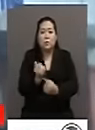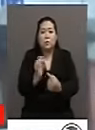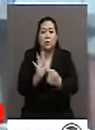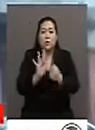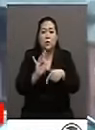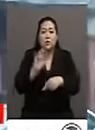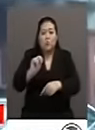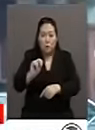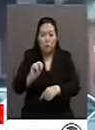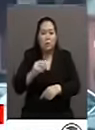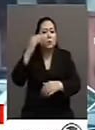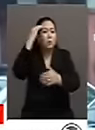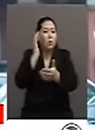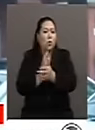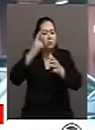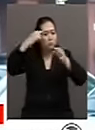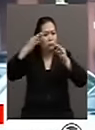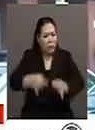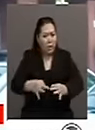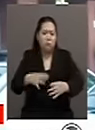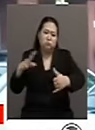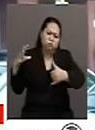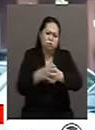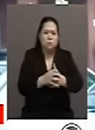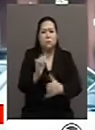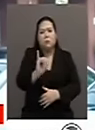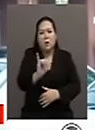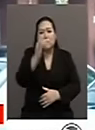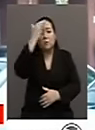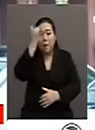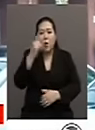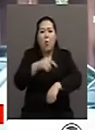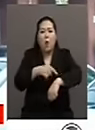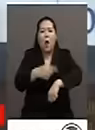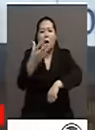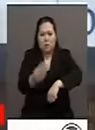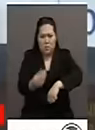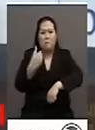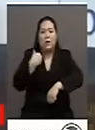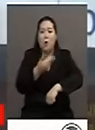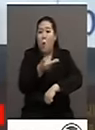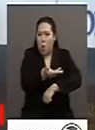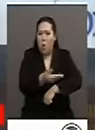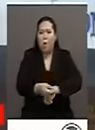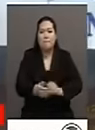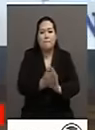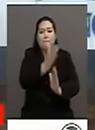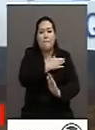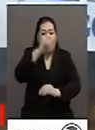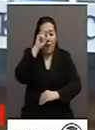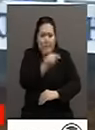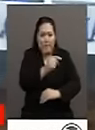กเข้าไปจับกุมตัวพระธรรมชโยที่วัดพระธรรมกายเพราะว่ายังพอมีเวลาเหลือให้พระธรรมชโยตัดสินใจเข้ามาม